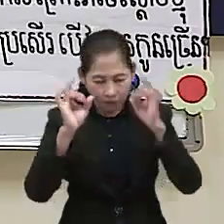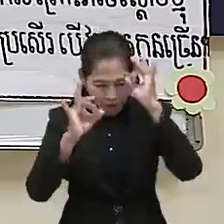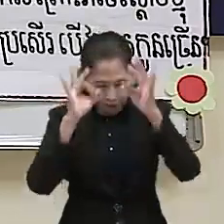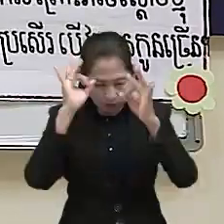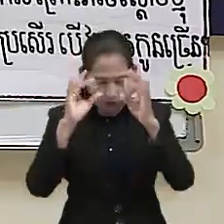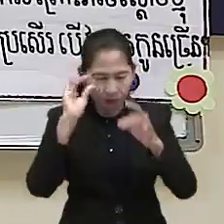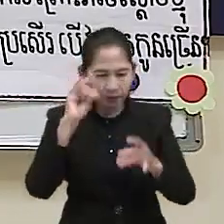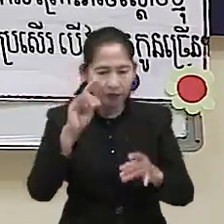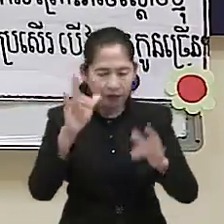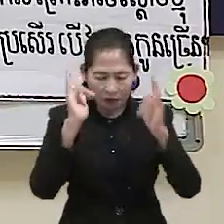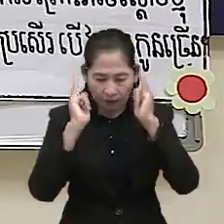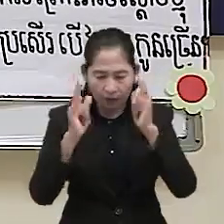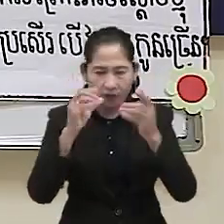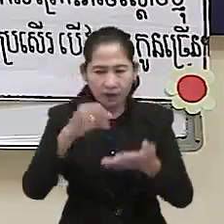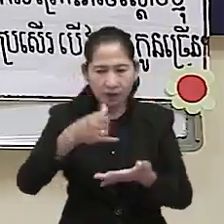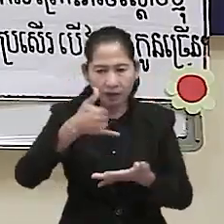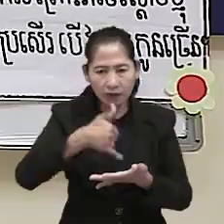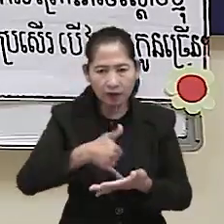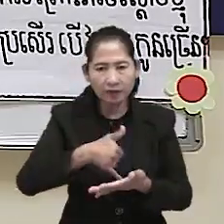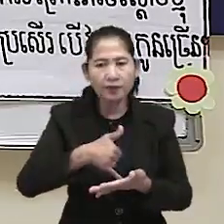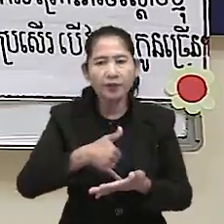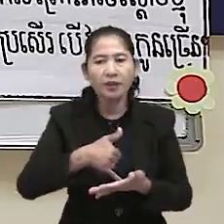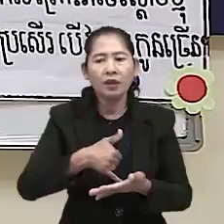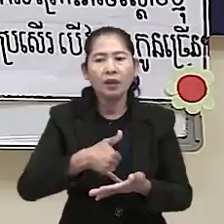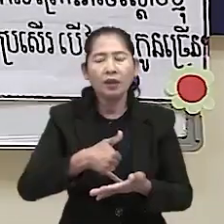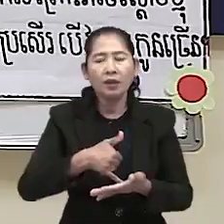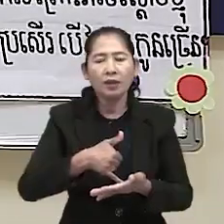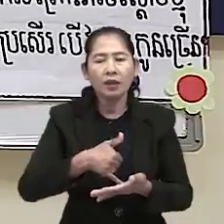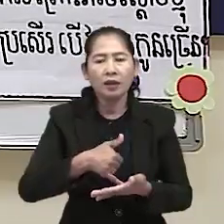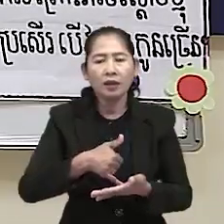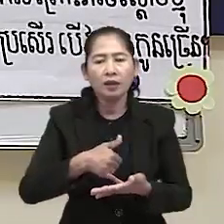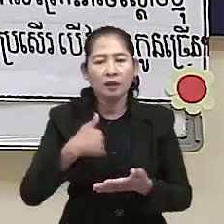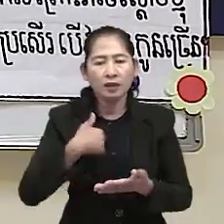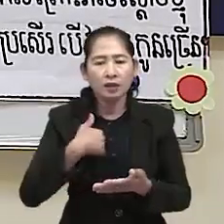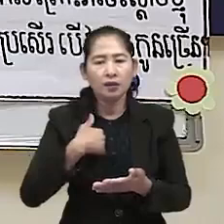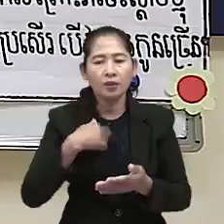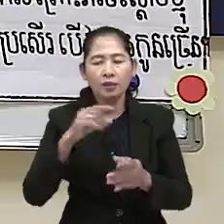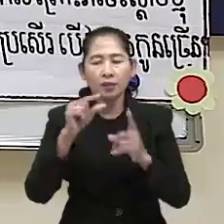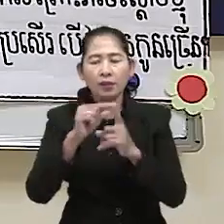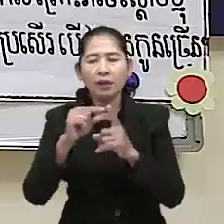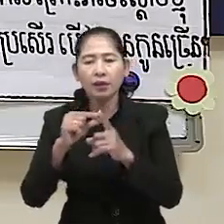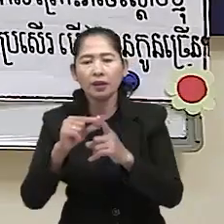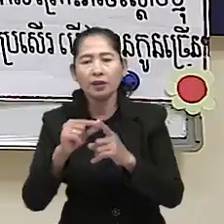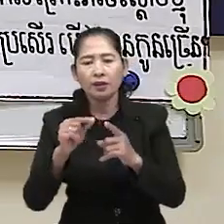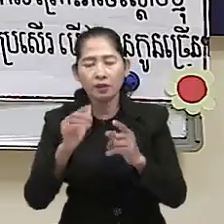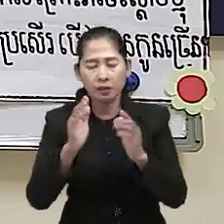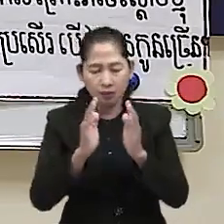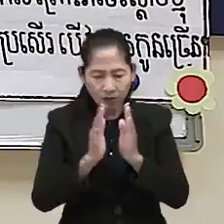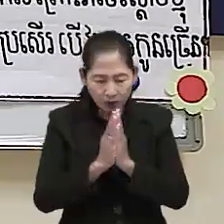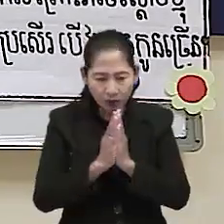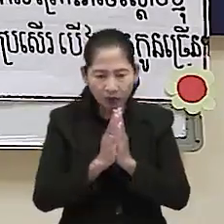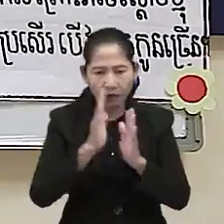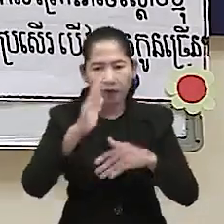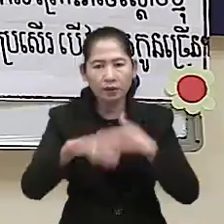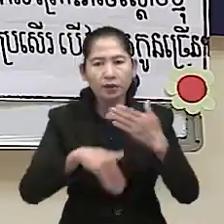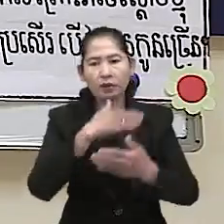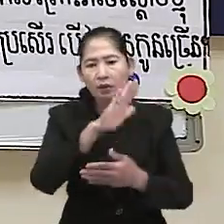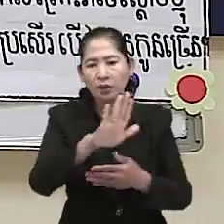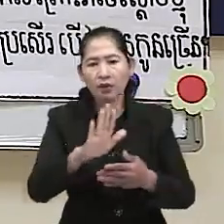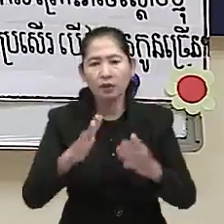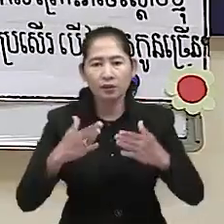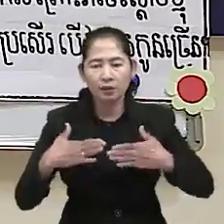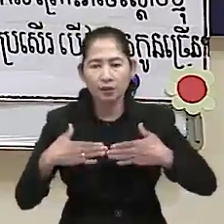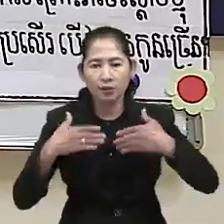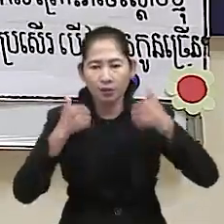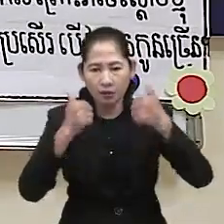ត្វដែលអ្នកគ្រូបានបង្រៀននៅថ្ងៃនេះចាអញ្ចឹងអ្នកគ្រូអត់មានពីអីទេគ្រាន់តែជូនពរកូនទាំងអស់គ្នាឲ្យមានសុ